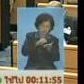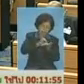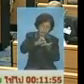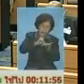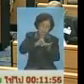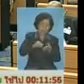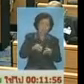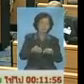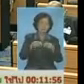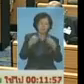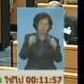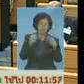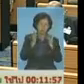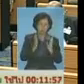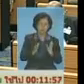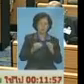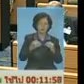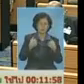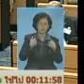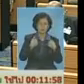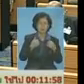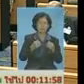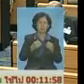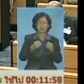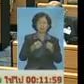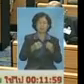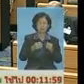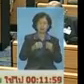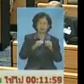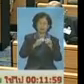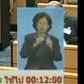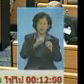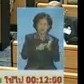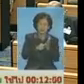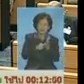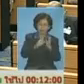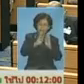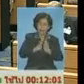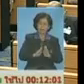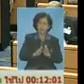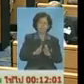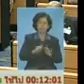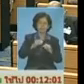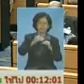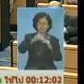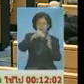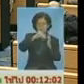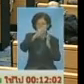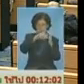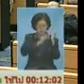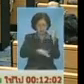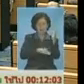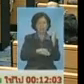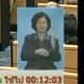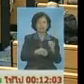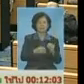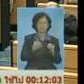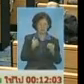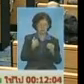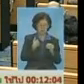บางแห่งมีคนเขาคัดค้านต้องทำจั่วให้เป็นแบบภาคเหนือแบบภาคใต้ไปแก้สัญญาครับบางที่ครับส่งมอบไม่